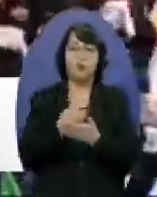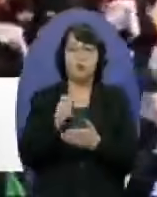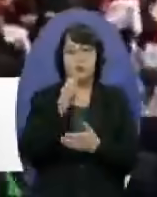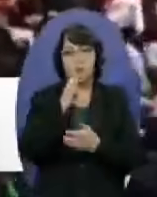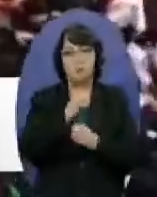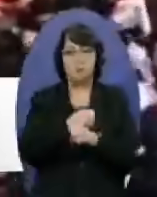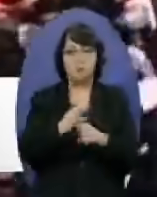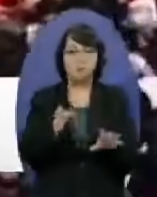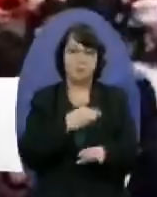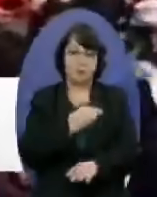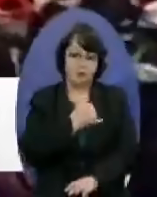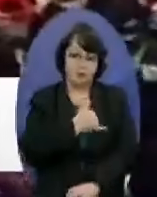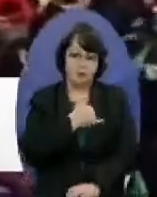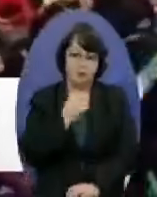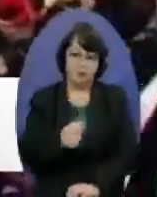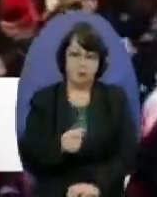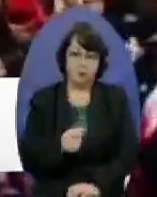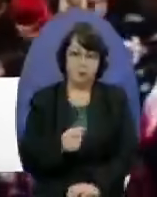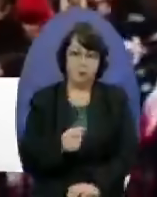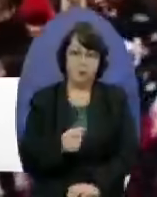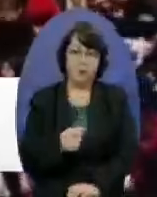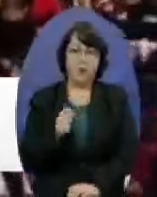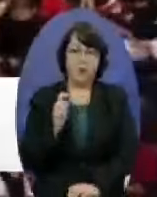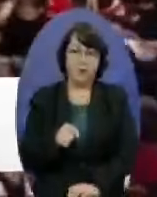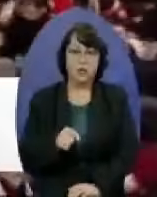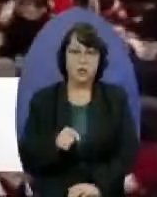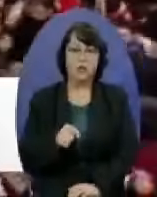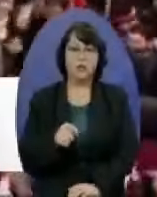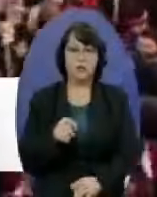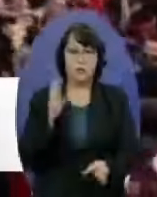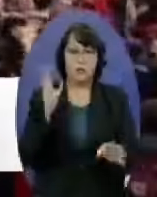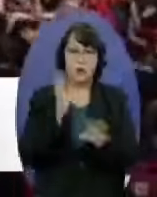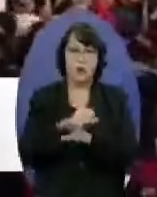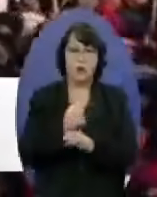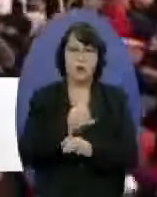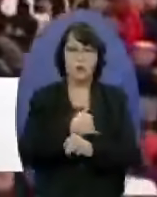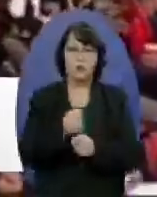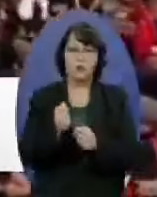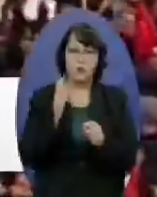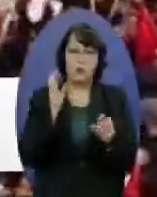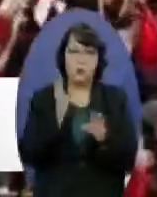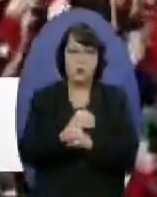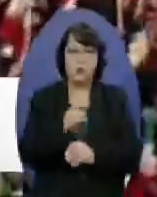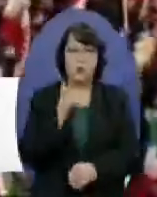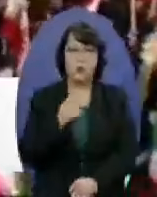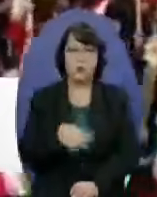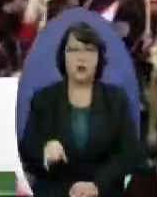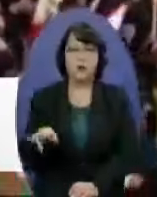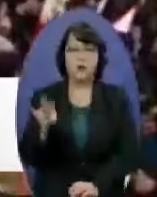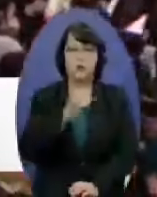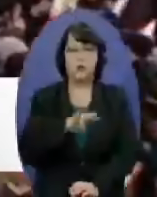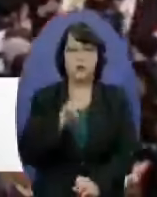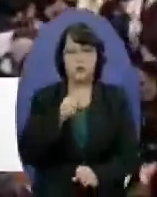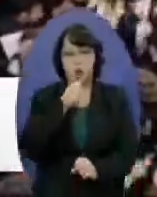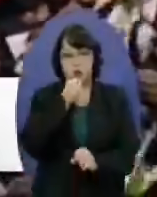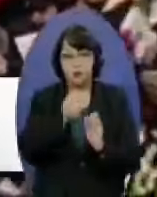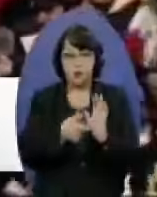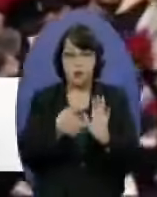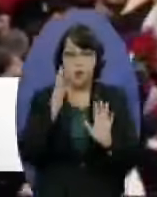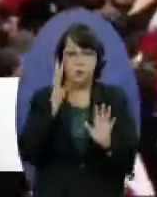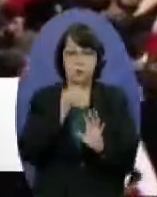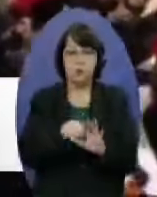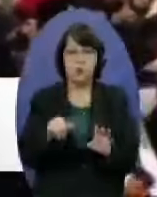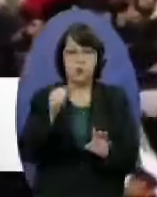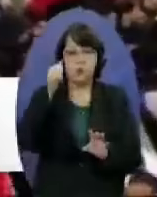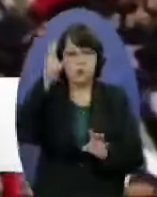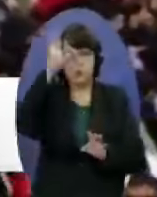За Ираны шашны тэргүүн Аятолла Али Хамине энэ арга хэмжээг авдартан оролцсон бол Багдадд болсон гашуудлын арга хэмжээг тус улсын ерөнхий сайдын